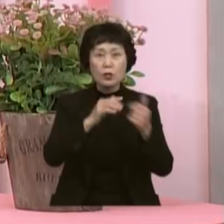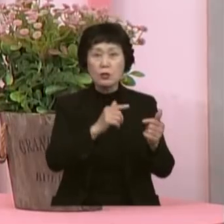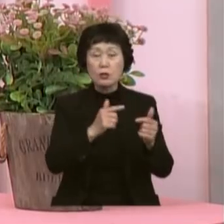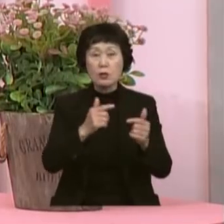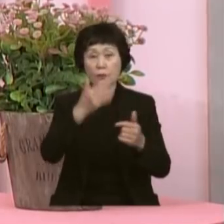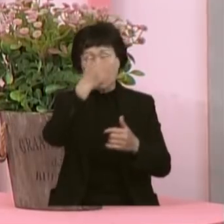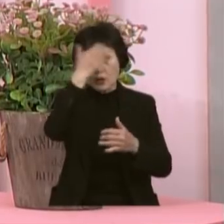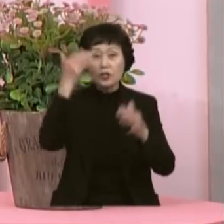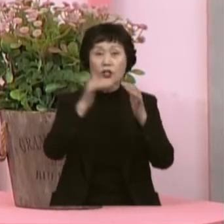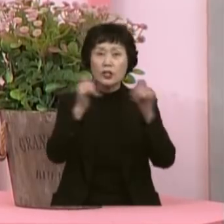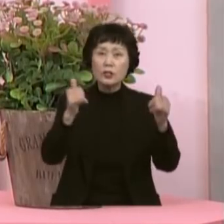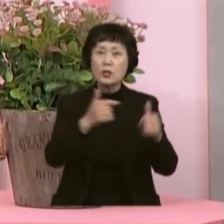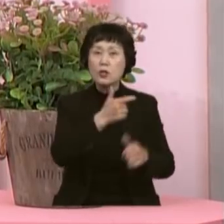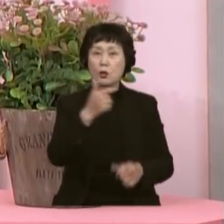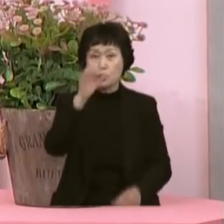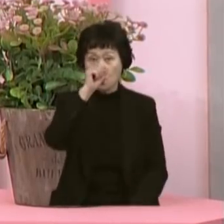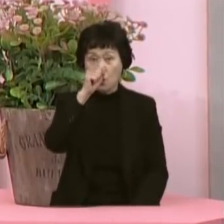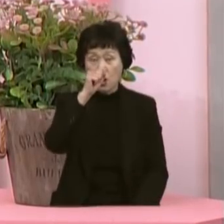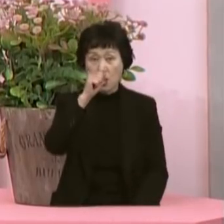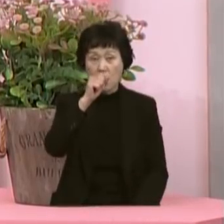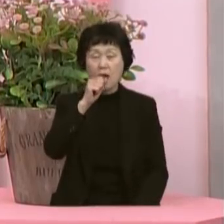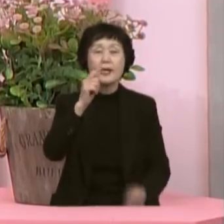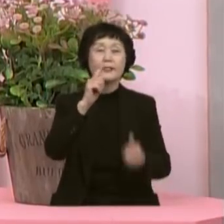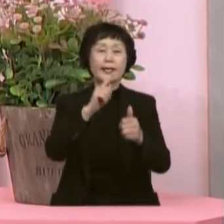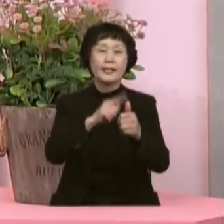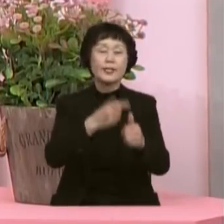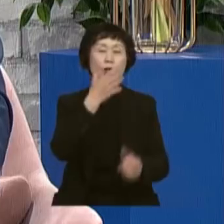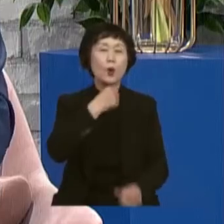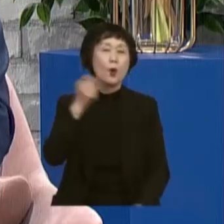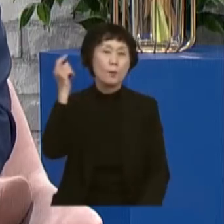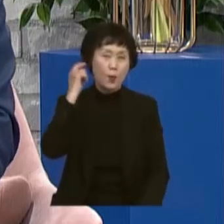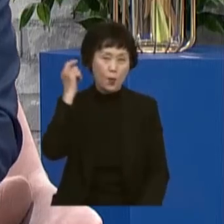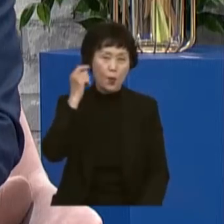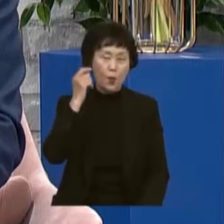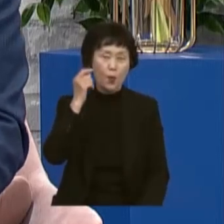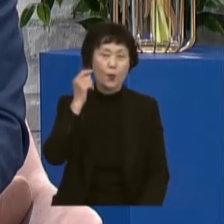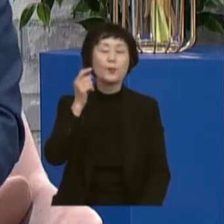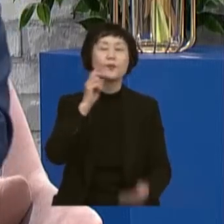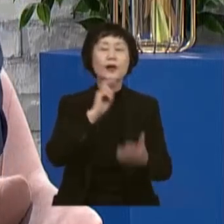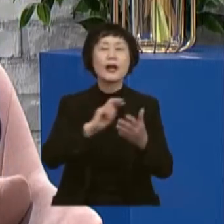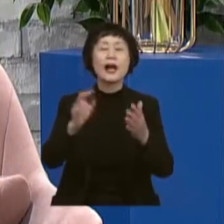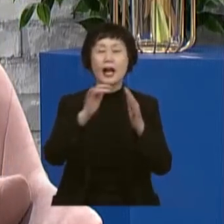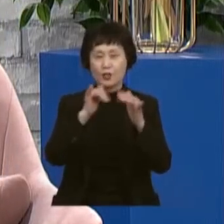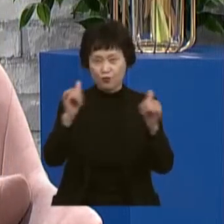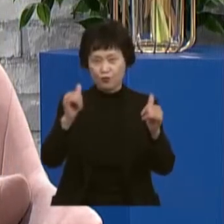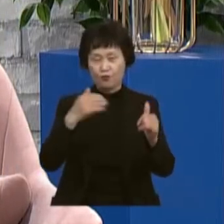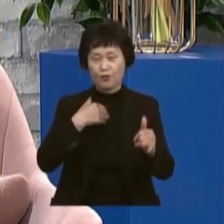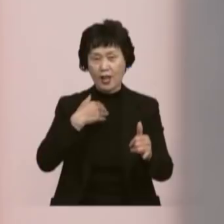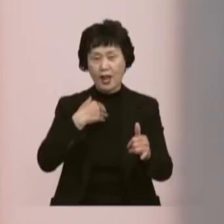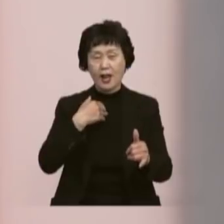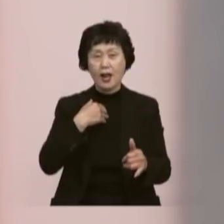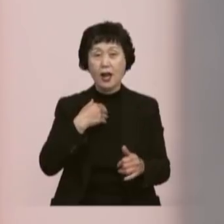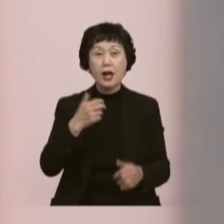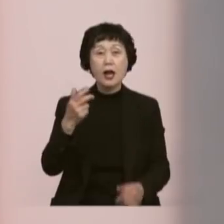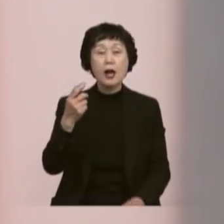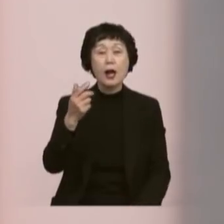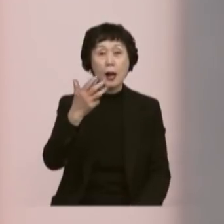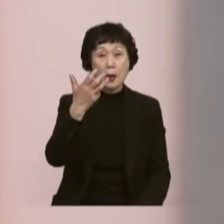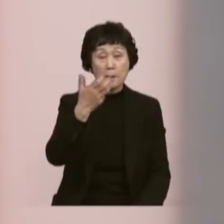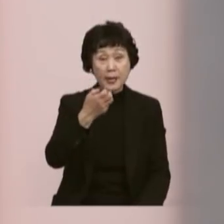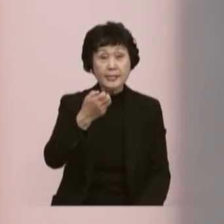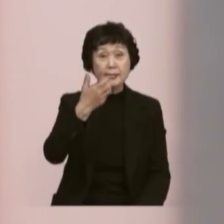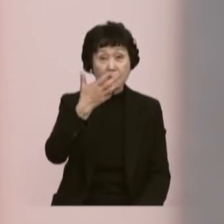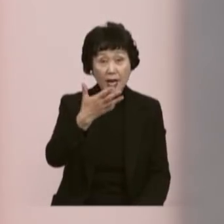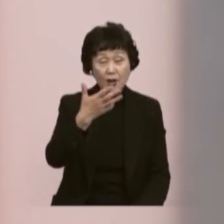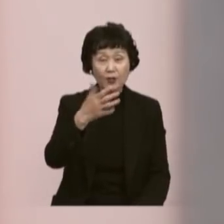되게 좋아하는구나. 그래서 복음성화 가수가 돼버린 거예요. 그게 80년도 이제 중반이죠, 그죠? 그렇죠. 88년도 첫